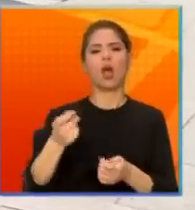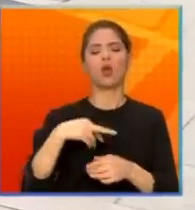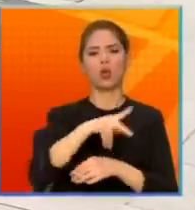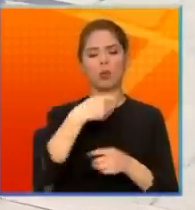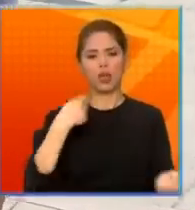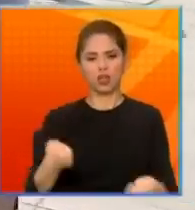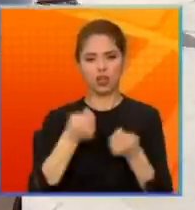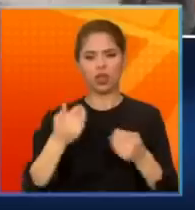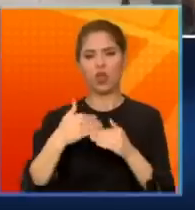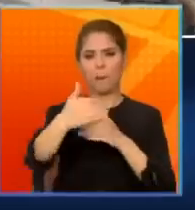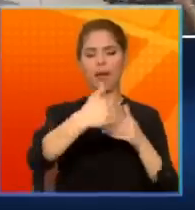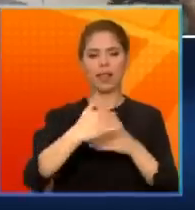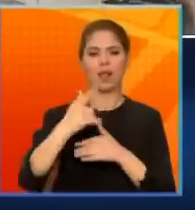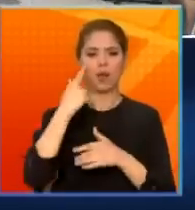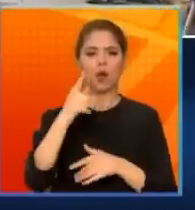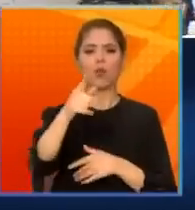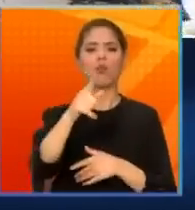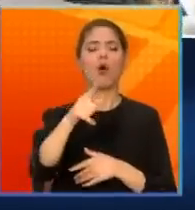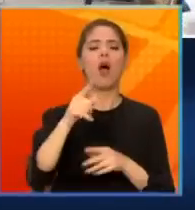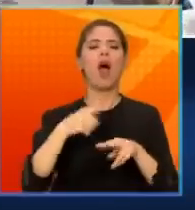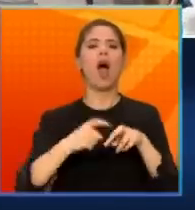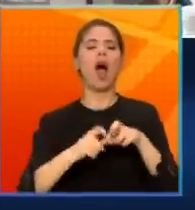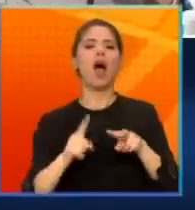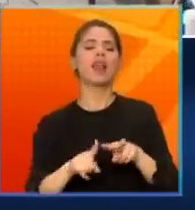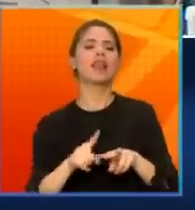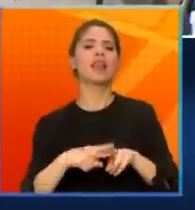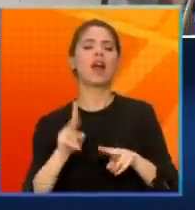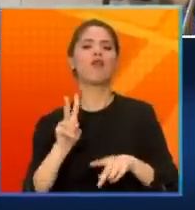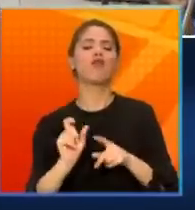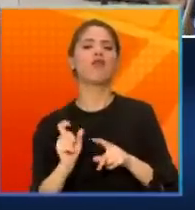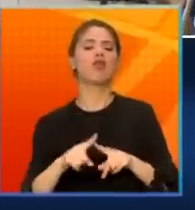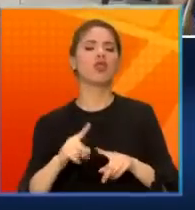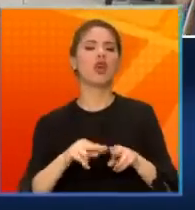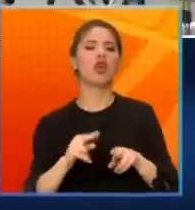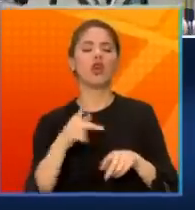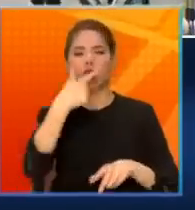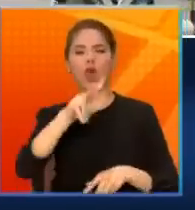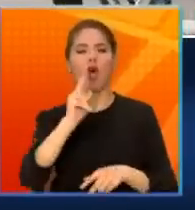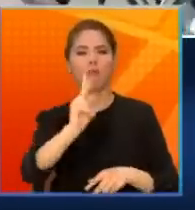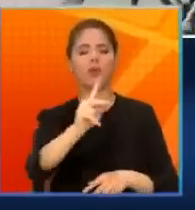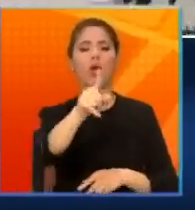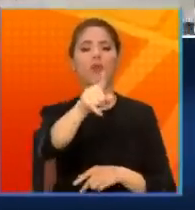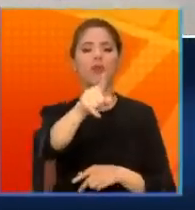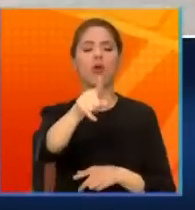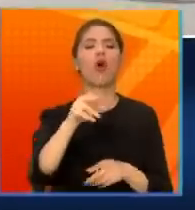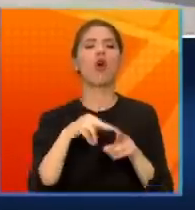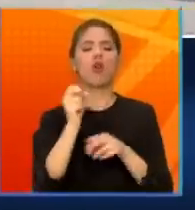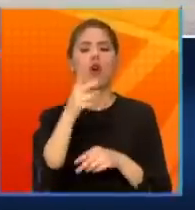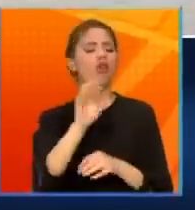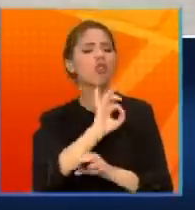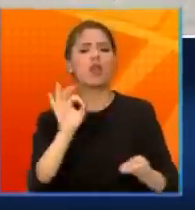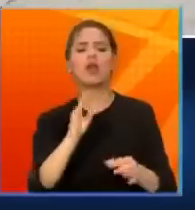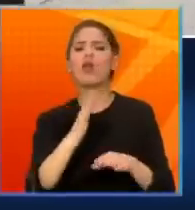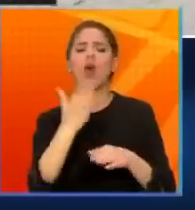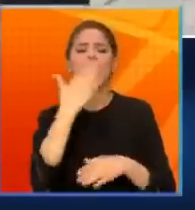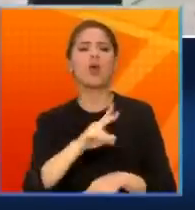Evet, sosyal mesafe. Burası da Arnavutköy sahili ve manzara virüsün hayatımıza girmediği dönemlerle aynı. Sanki virüs hiç